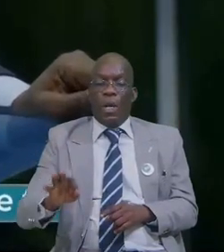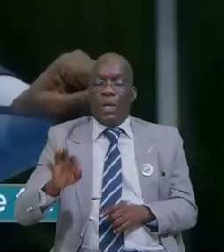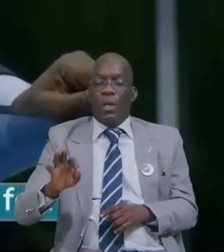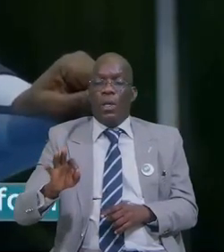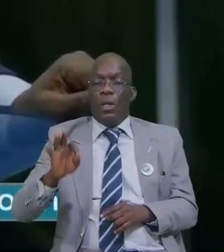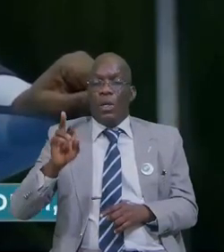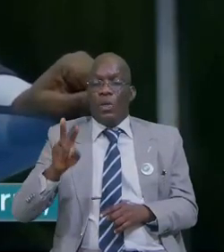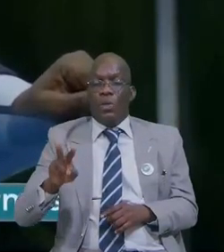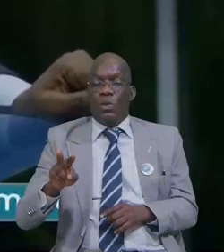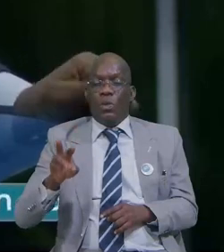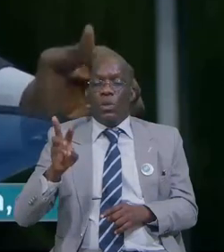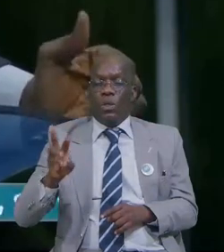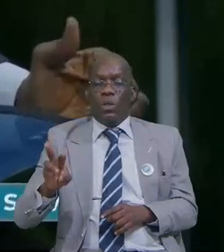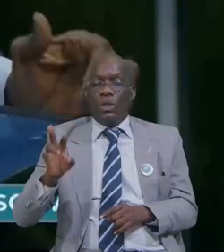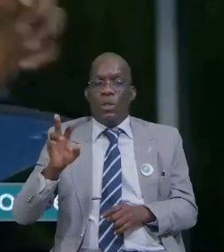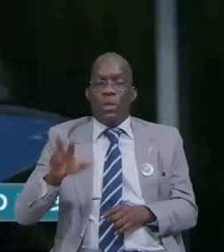+234 91 54 44 92 63